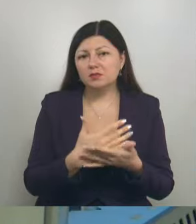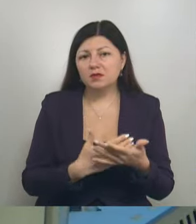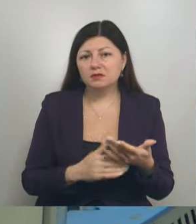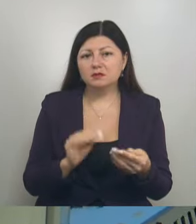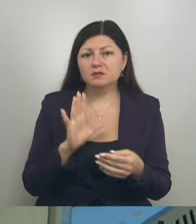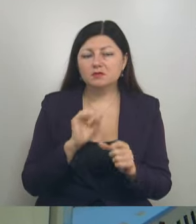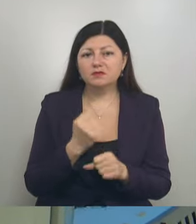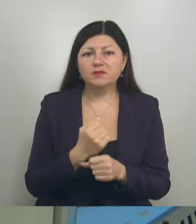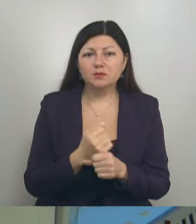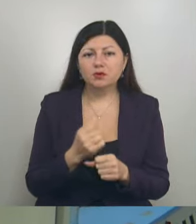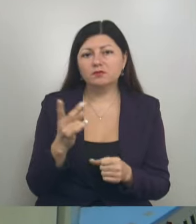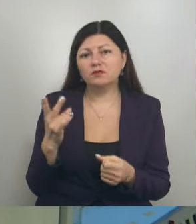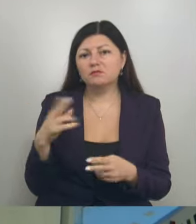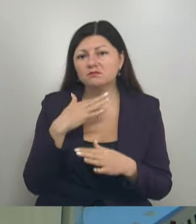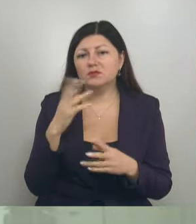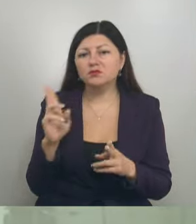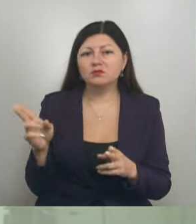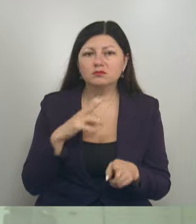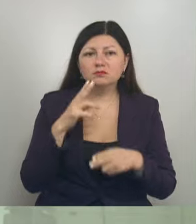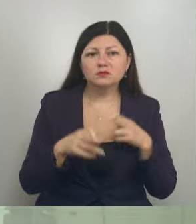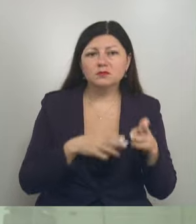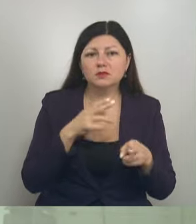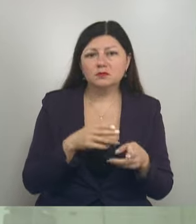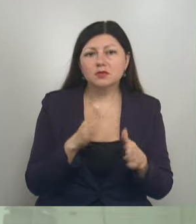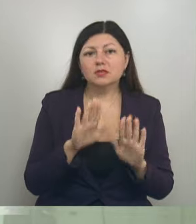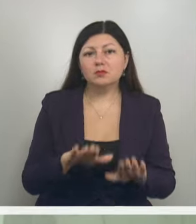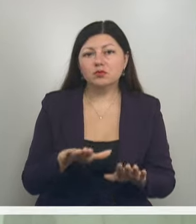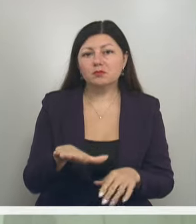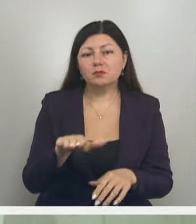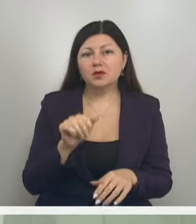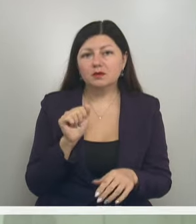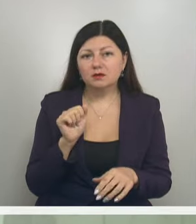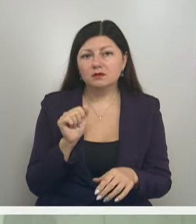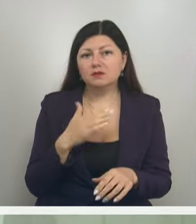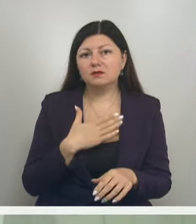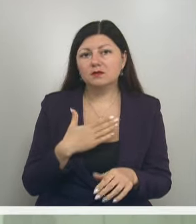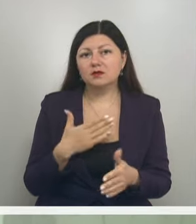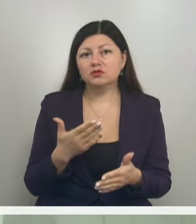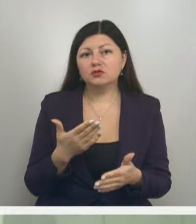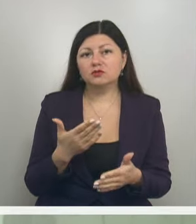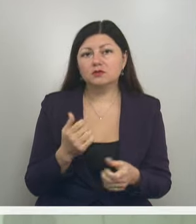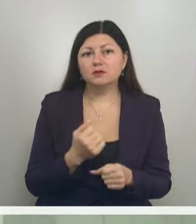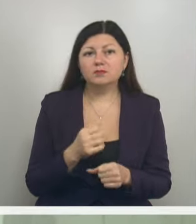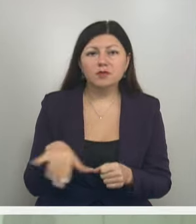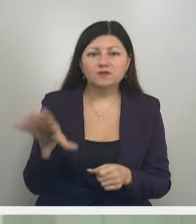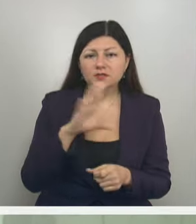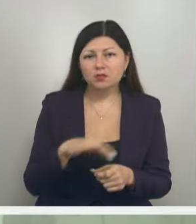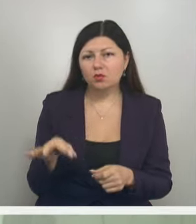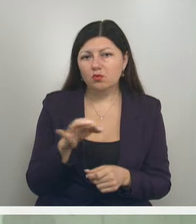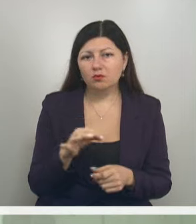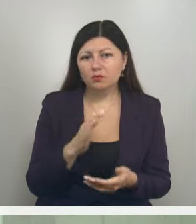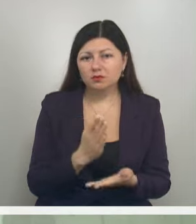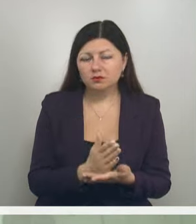был сформирован на основе обращений жителей. Пункт проката наш действует по всей